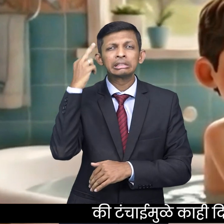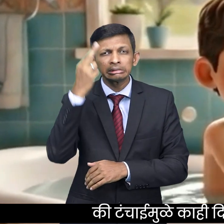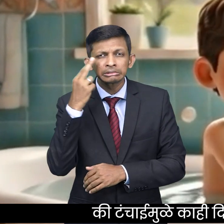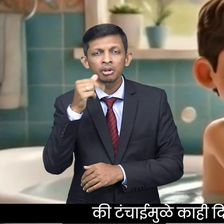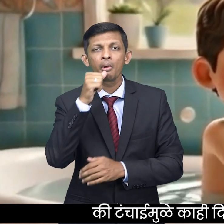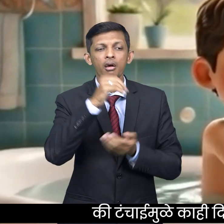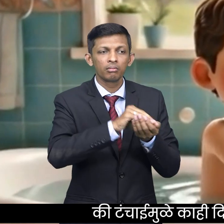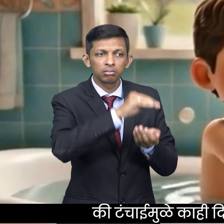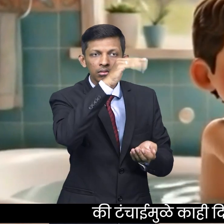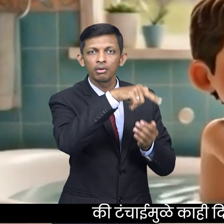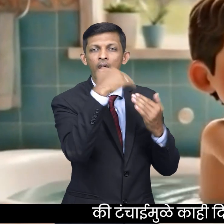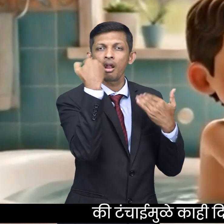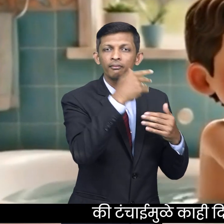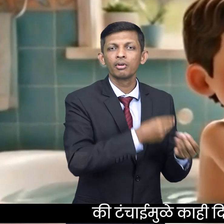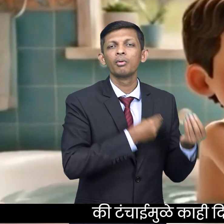पुरवठा केला जाईल.